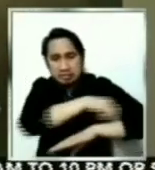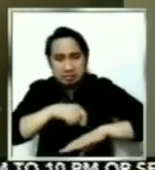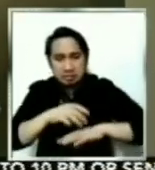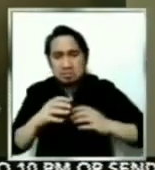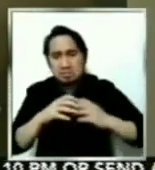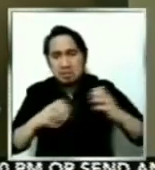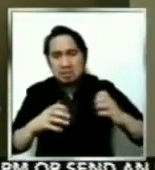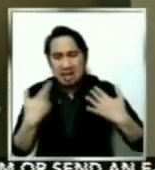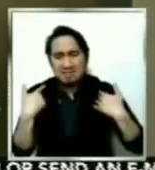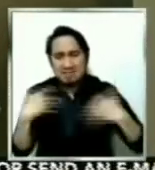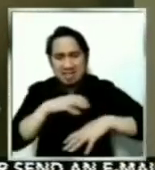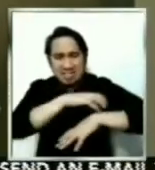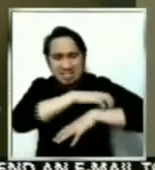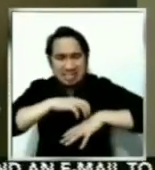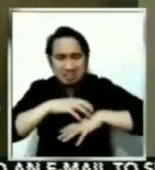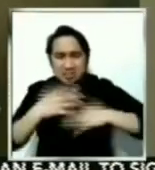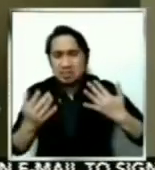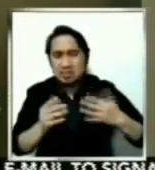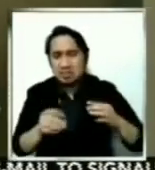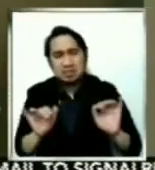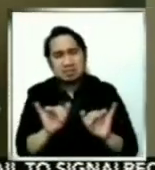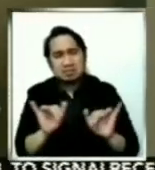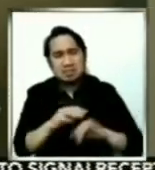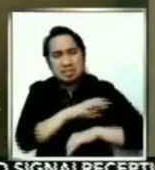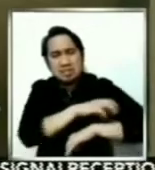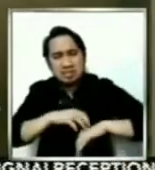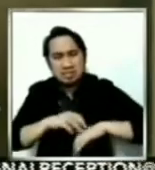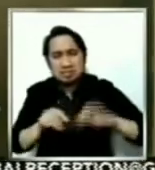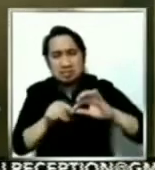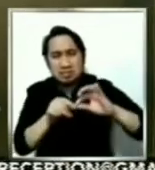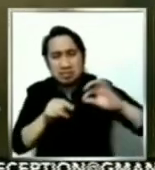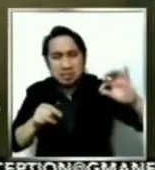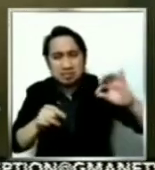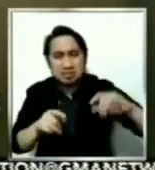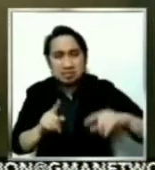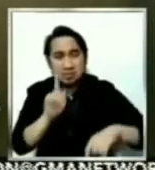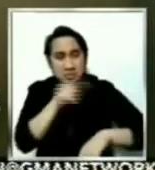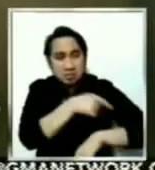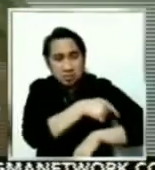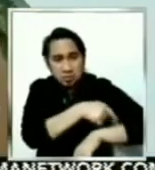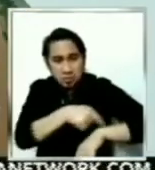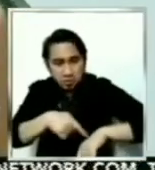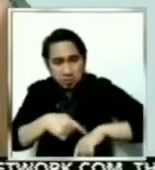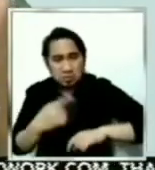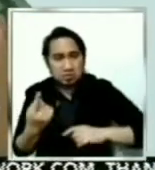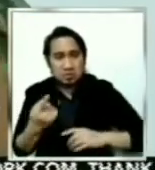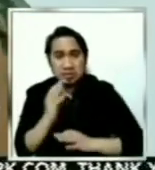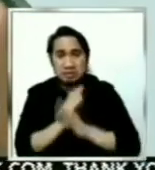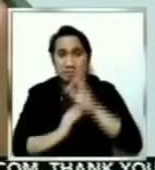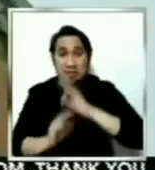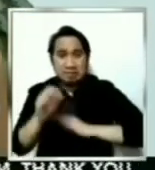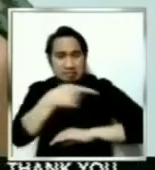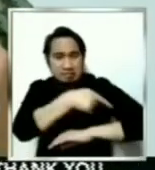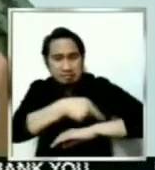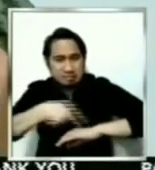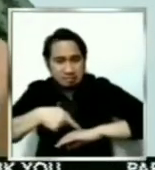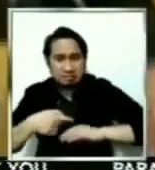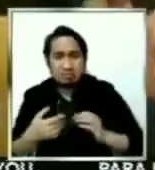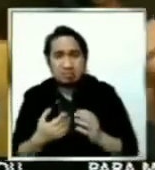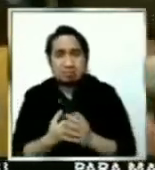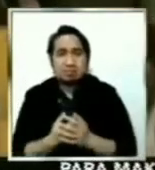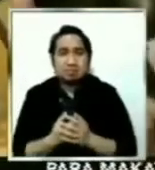ginasgas na pagganon. Yeah. Pero isa lang yun ang mahaba. Merong definitely sexual